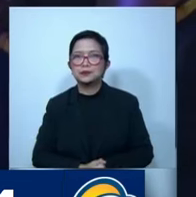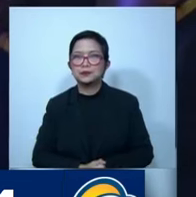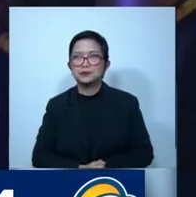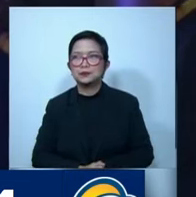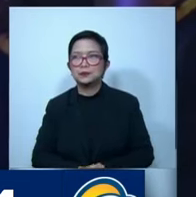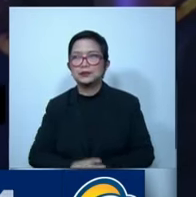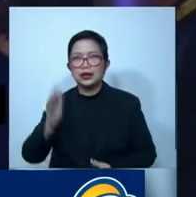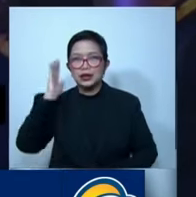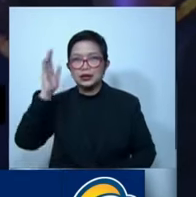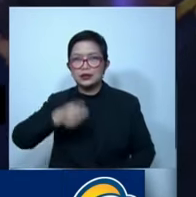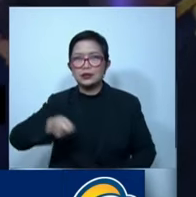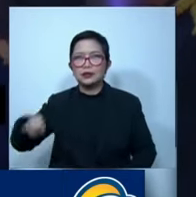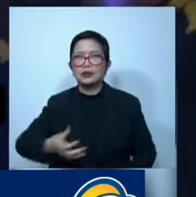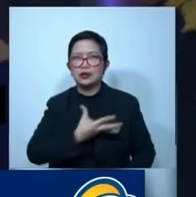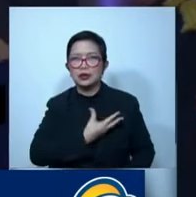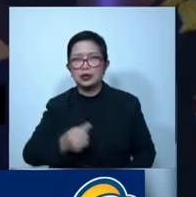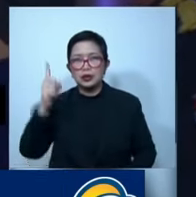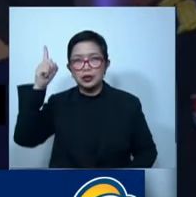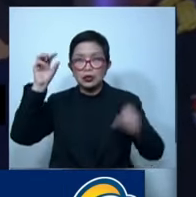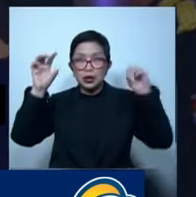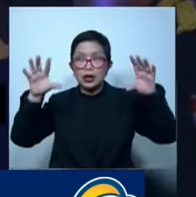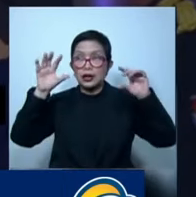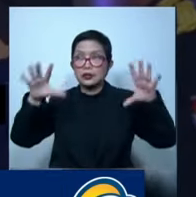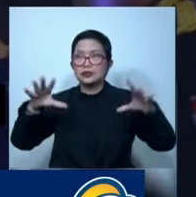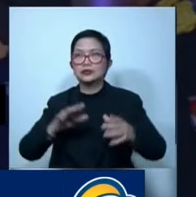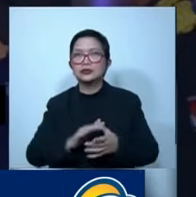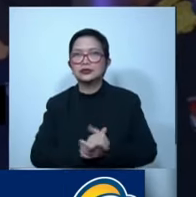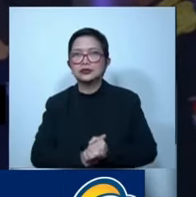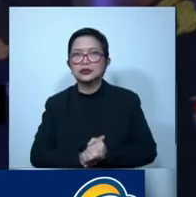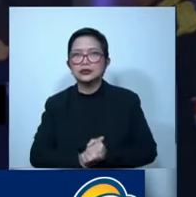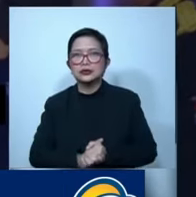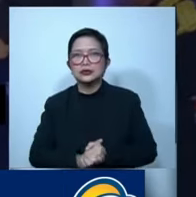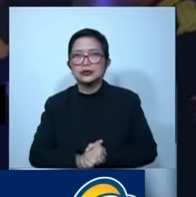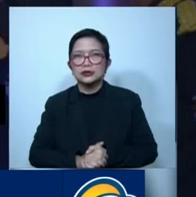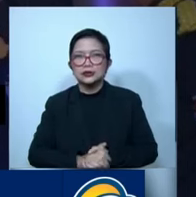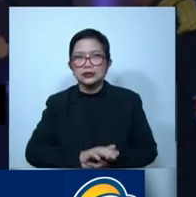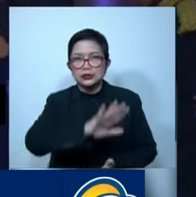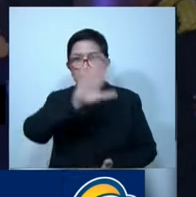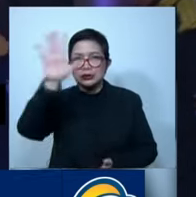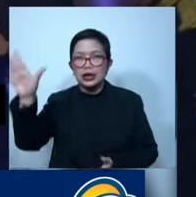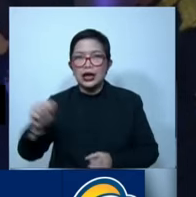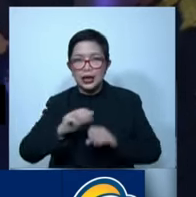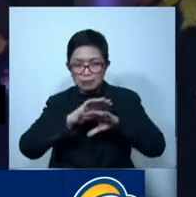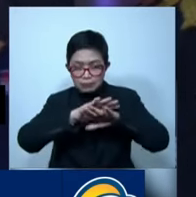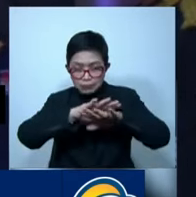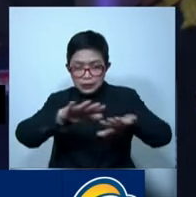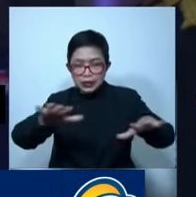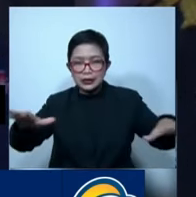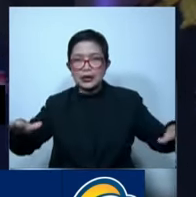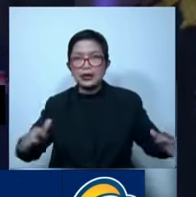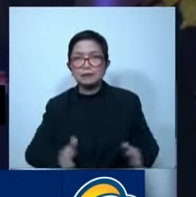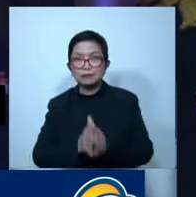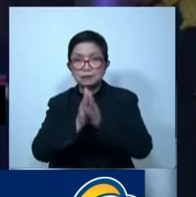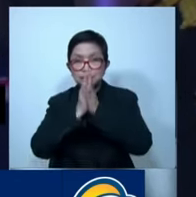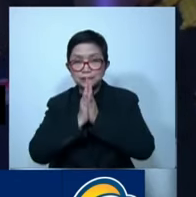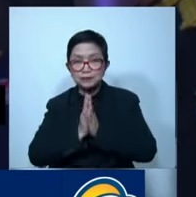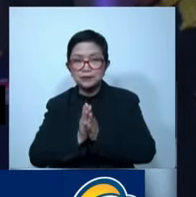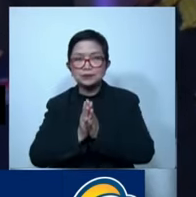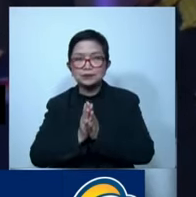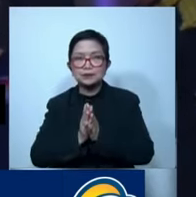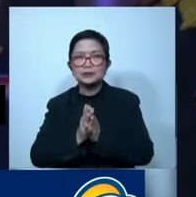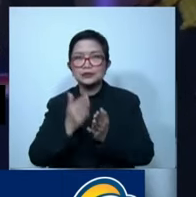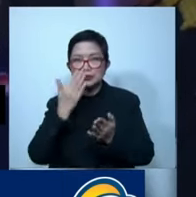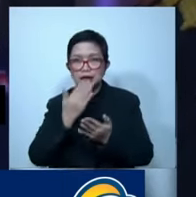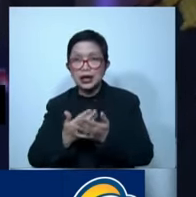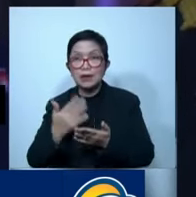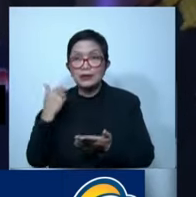bismillahirrahmanirrahim assalamualaikum warahmatullahi wabarakatuh Waalaikum salam sejahtera B kita sekalian Shalom Om swasti asu